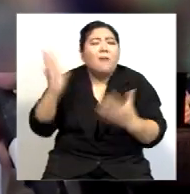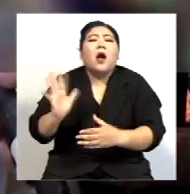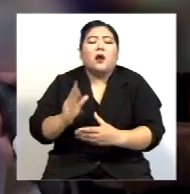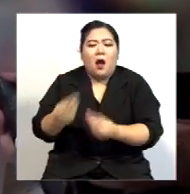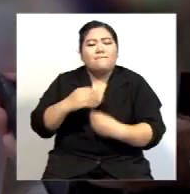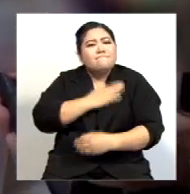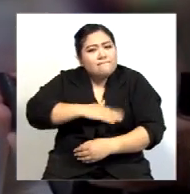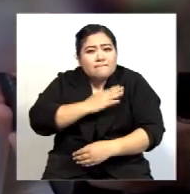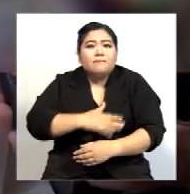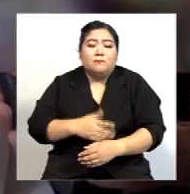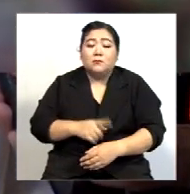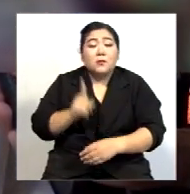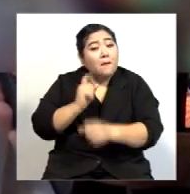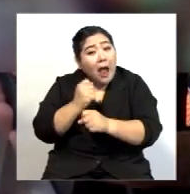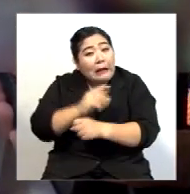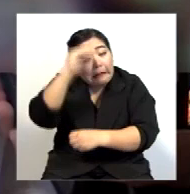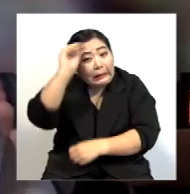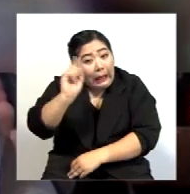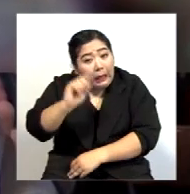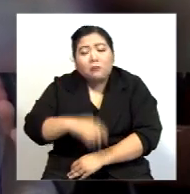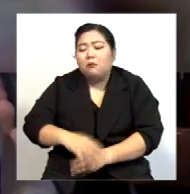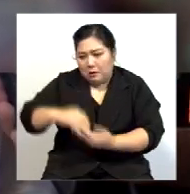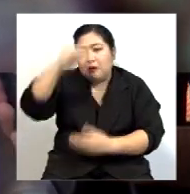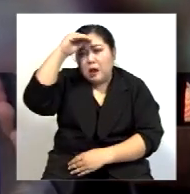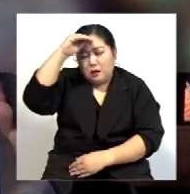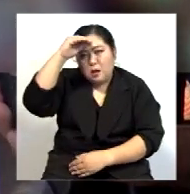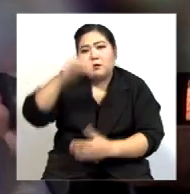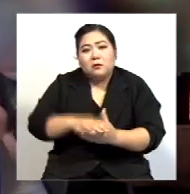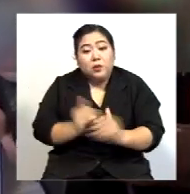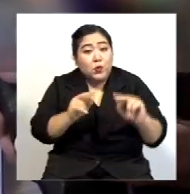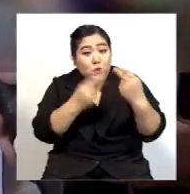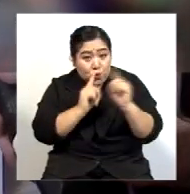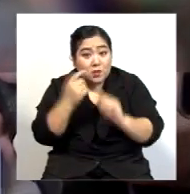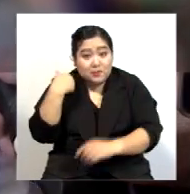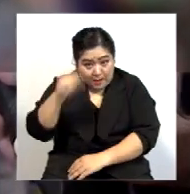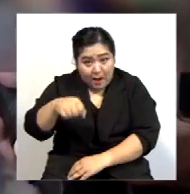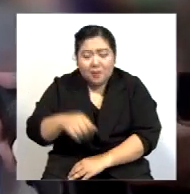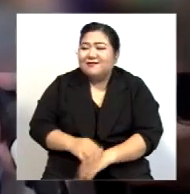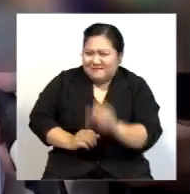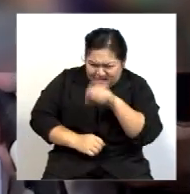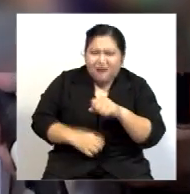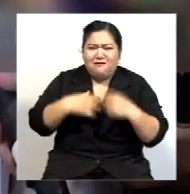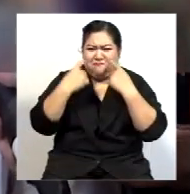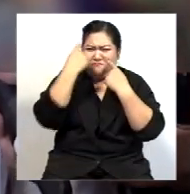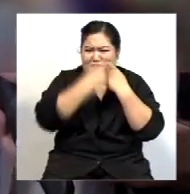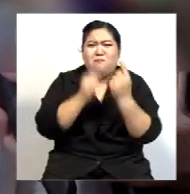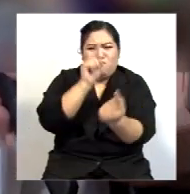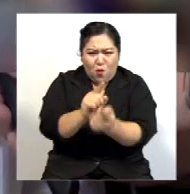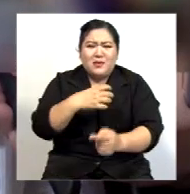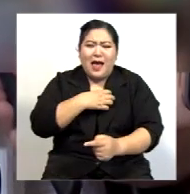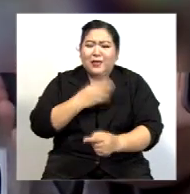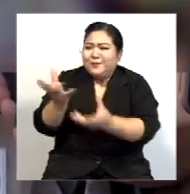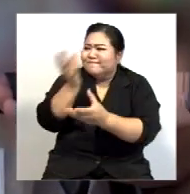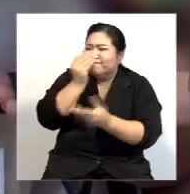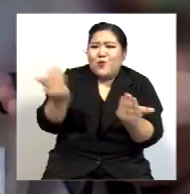คะค่ะ ตอนนี้เห็นบอกว่าเดี๋ยวจะวิดีโอคอลคุยกันด้วย ใช่ อยากเห็นหน้า อยากเห็นหน้าเพราะว่ามันจะได้มีแรงทำ